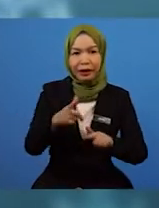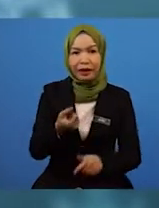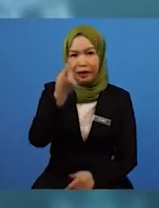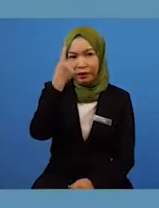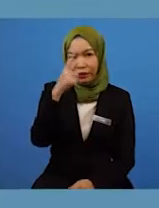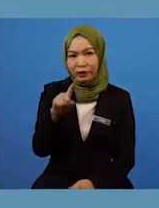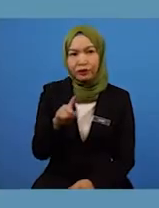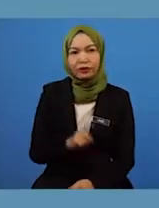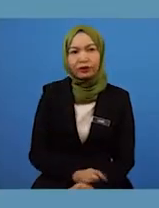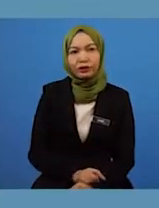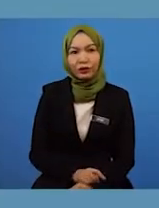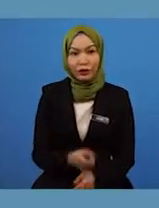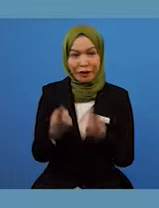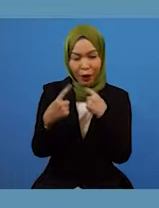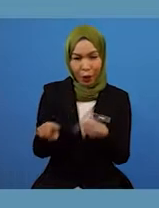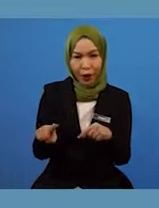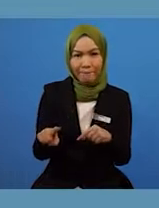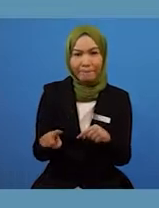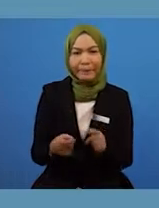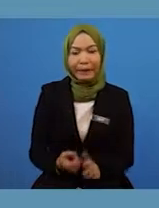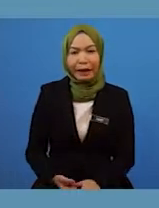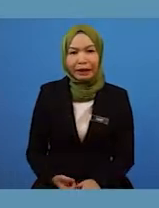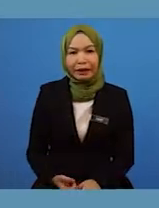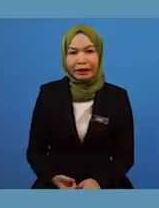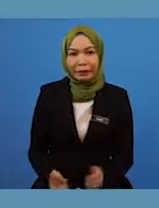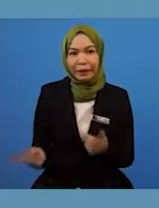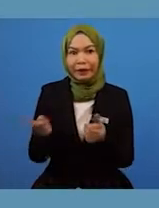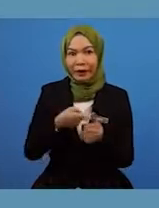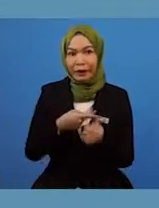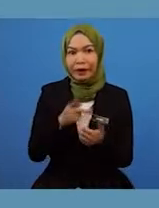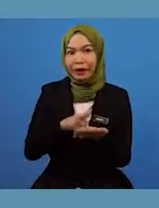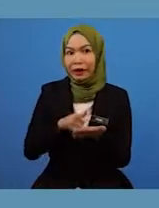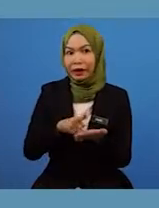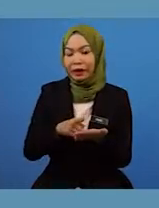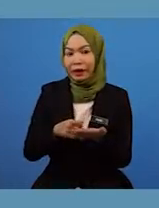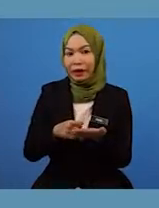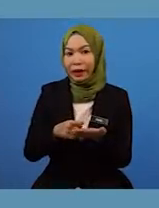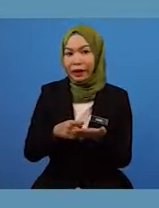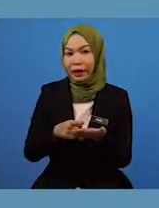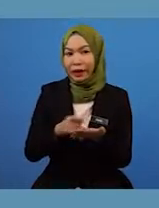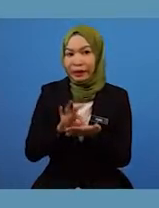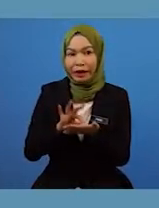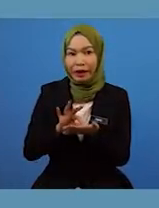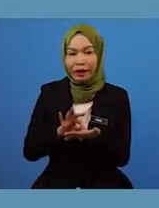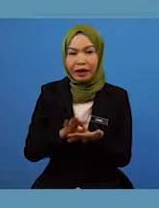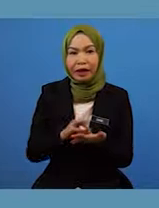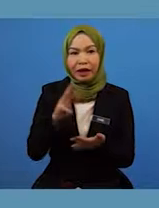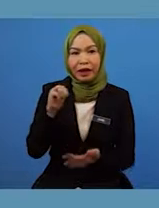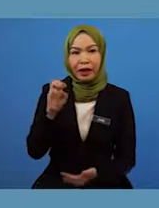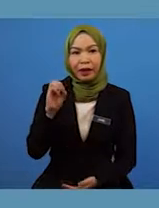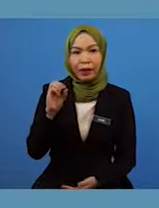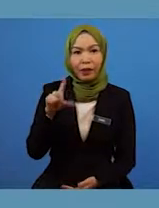tahu. Pertama, kita perlu kira bilangan mol bahan api.